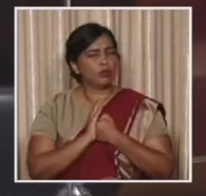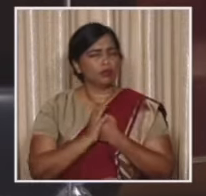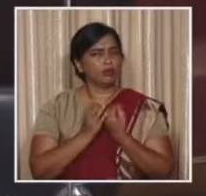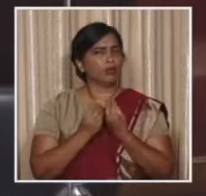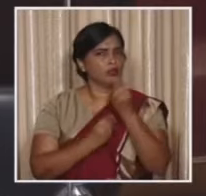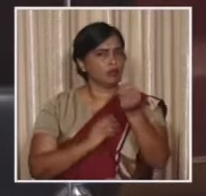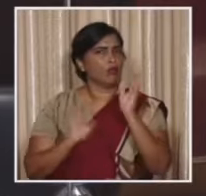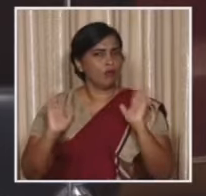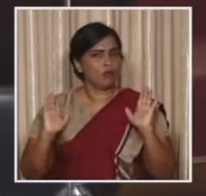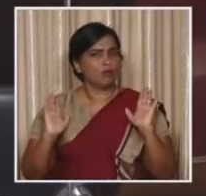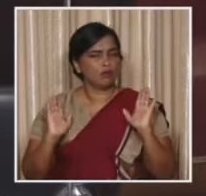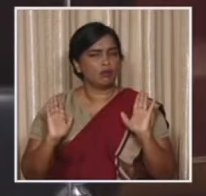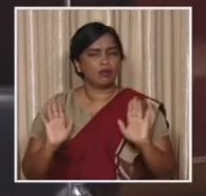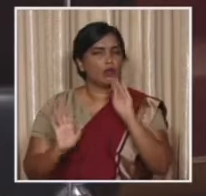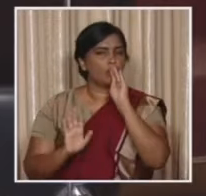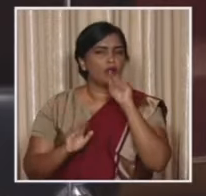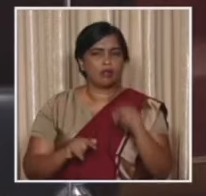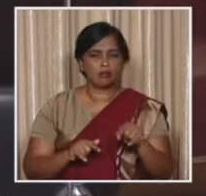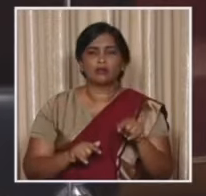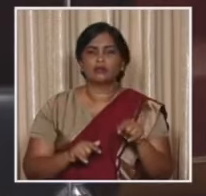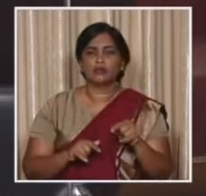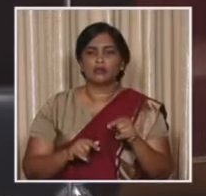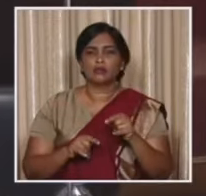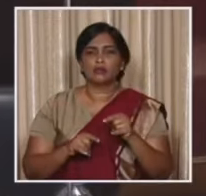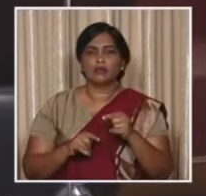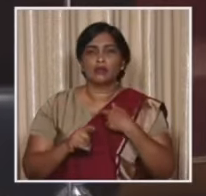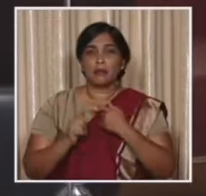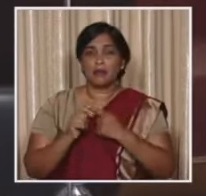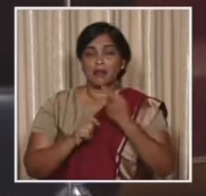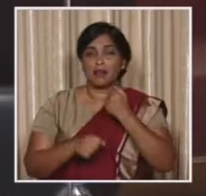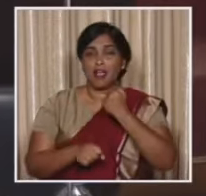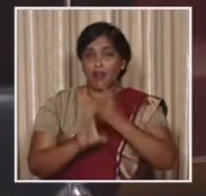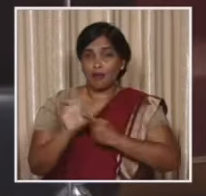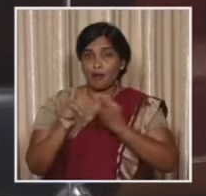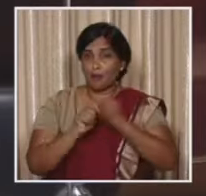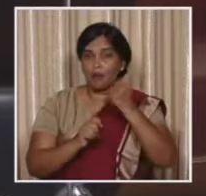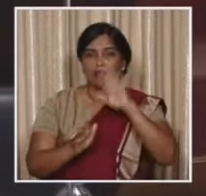tiennu. Dalamnya apa yang bimbang dengan arah budal lain keru.